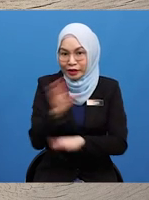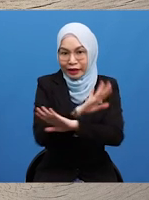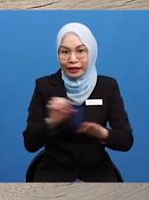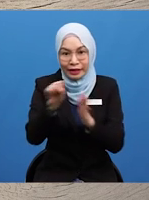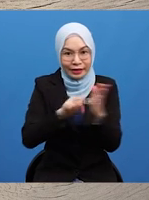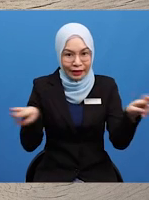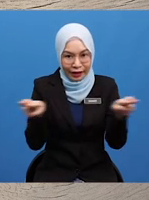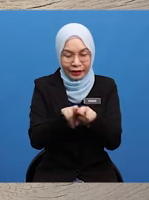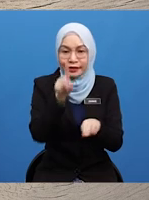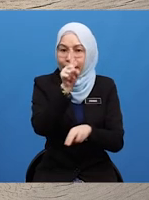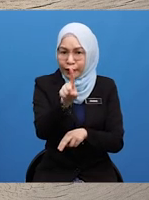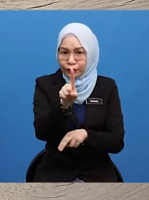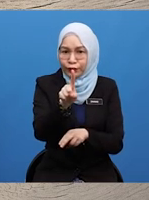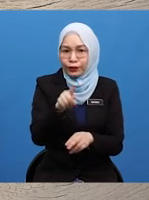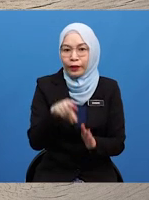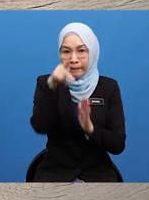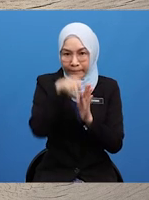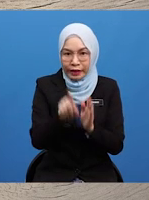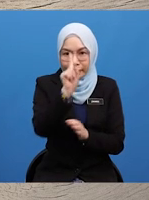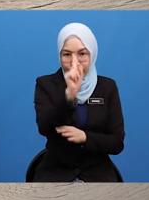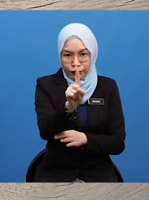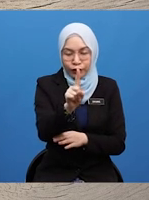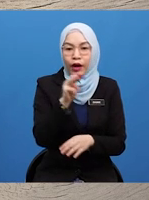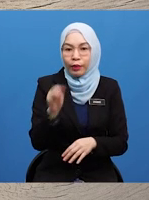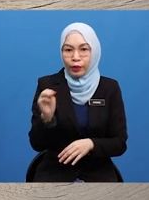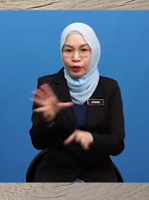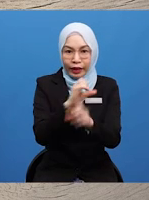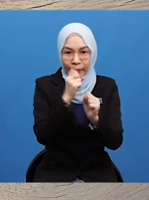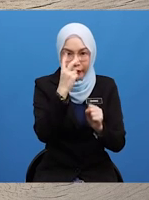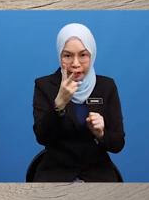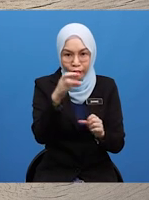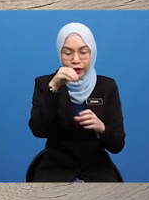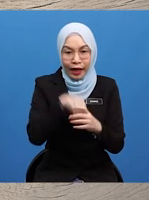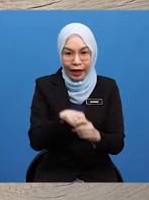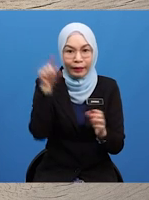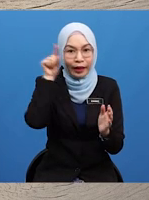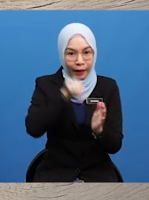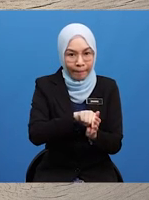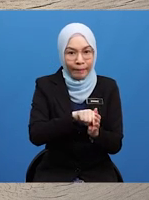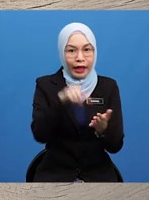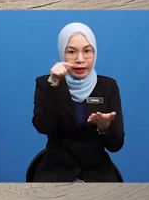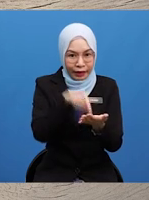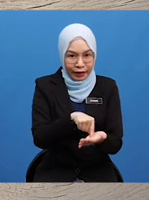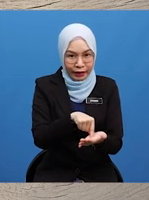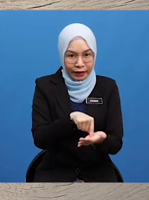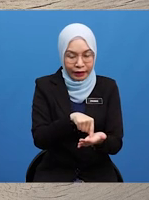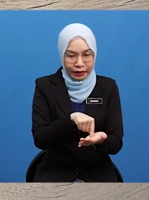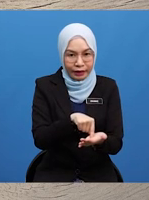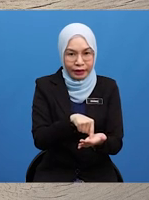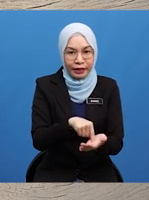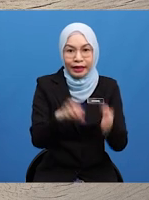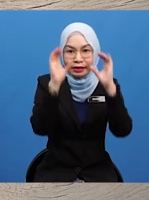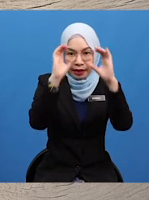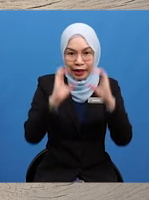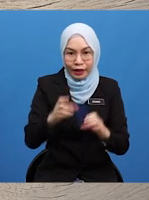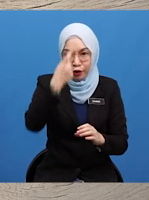satu persatu. Murid-murid dapat lihat dalam gambar rajah yang cikgu telah sediakan cara